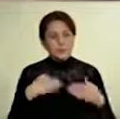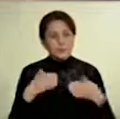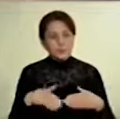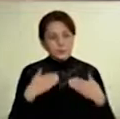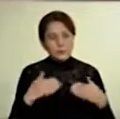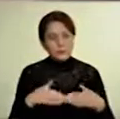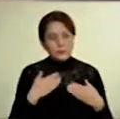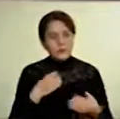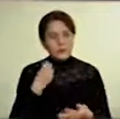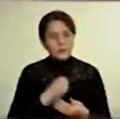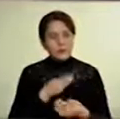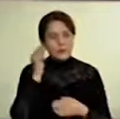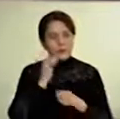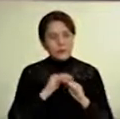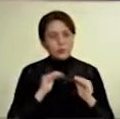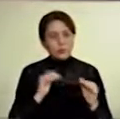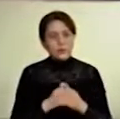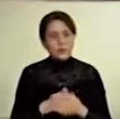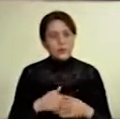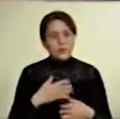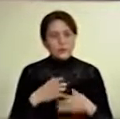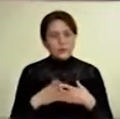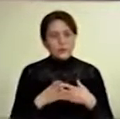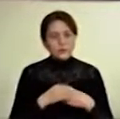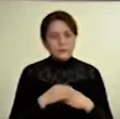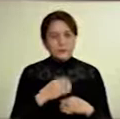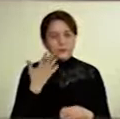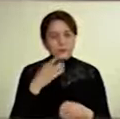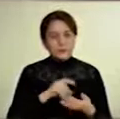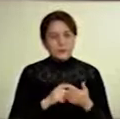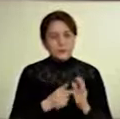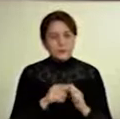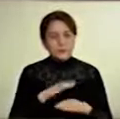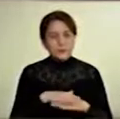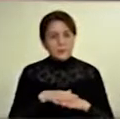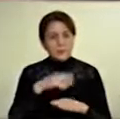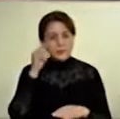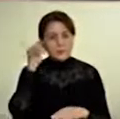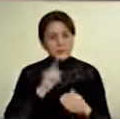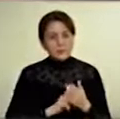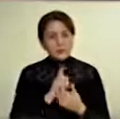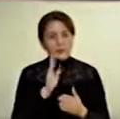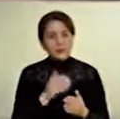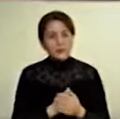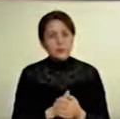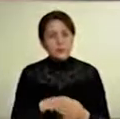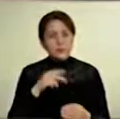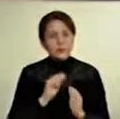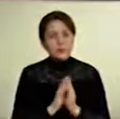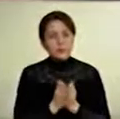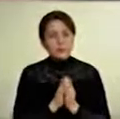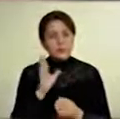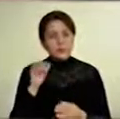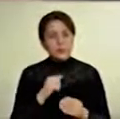Assalomu alaykum qadrli o'quvchilar. Biz siz bilan 5-sinf matematika darsini boshlaymiz. Darsligingiz